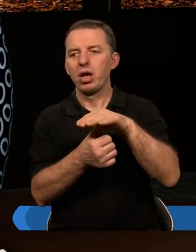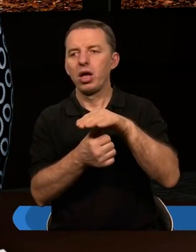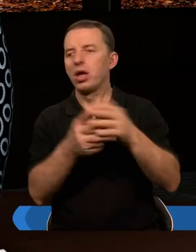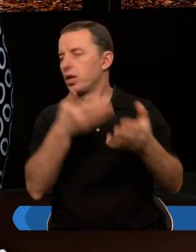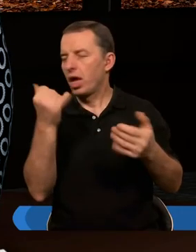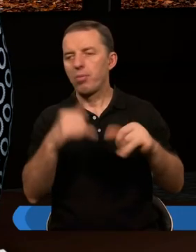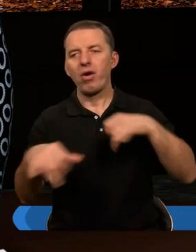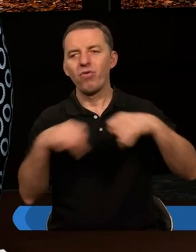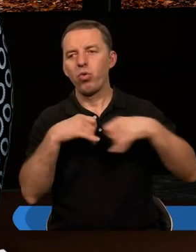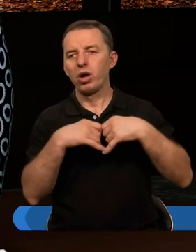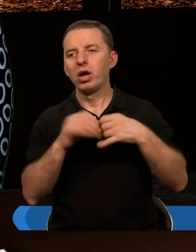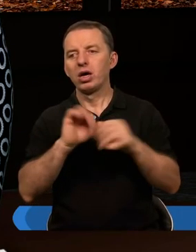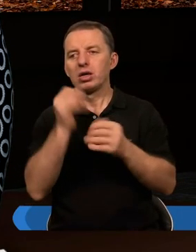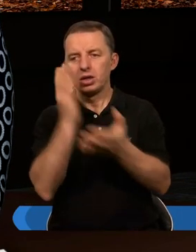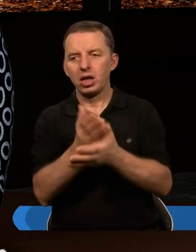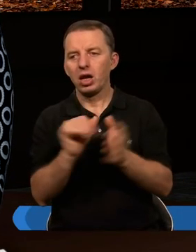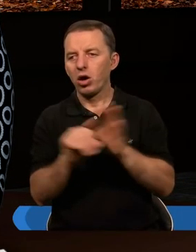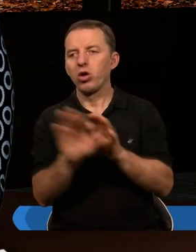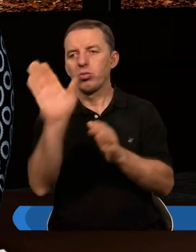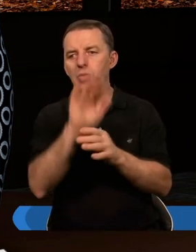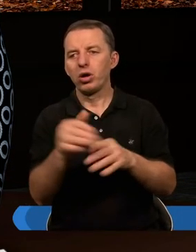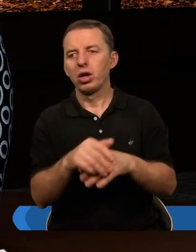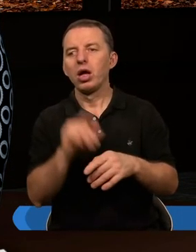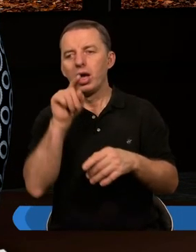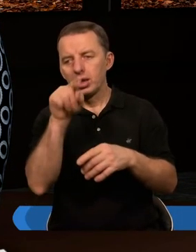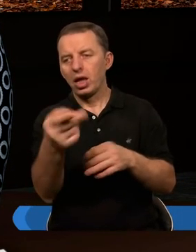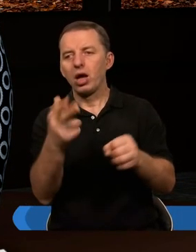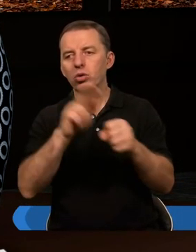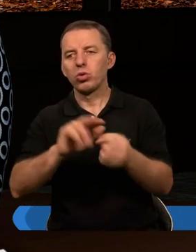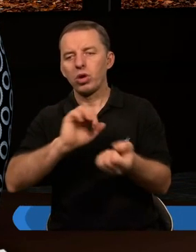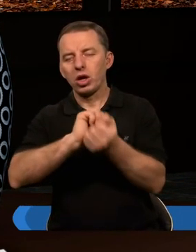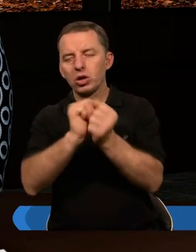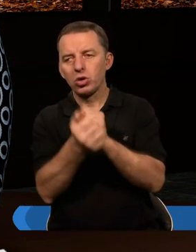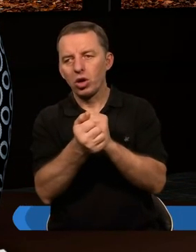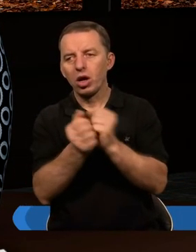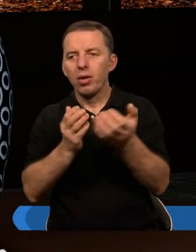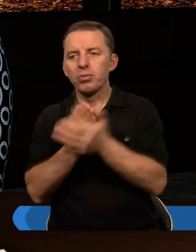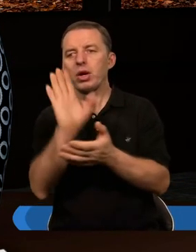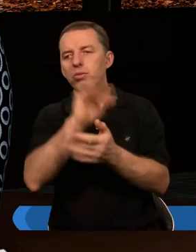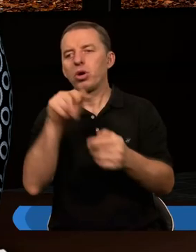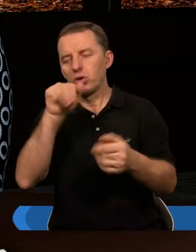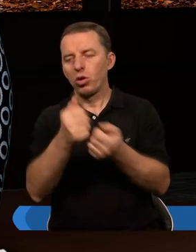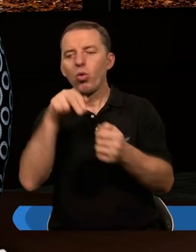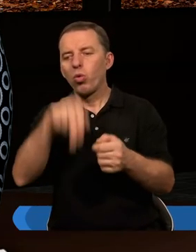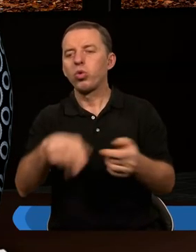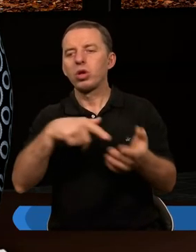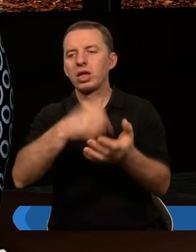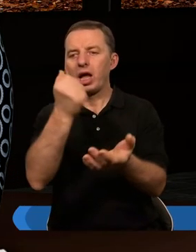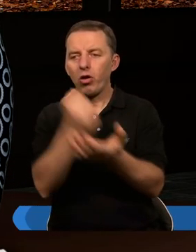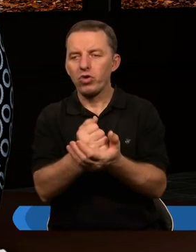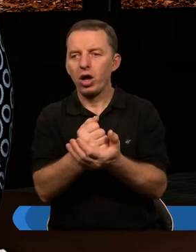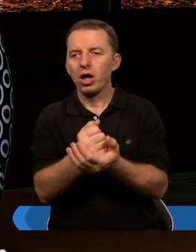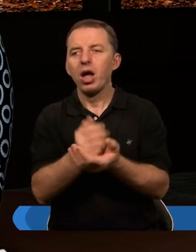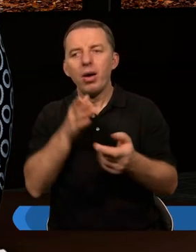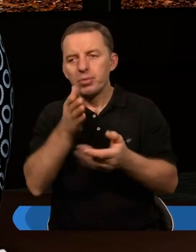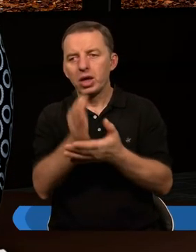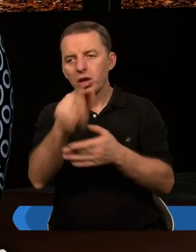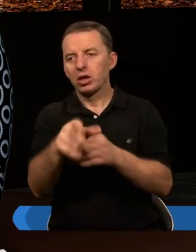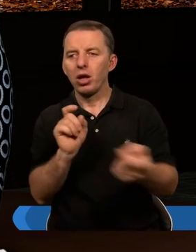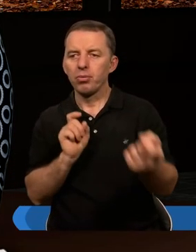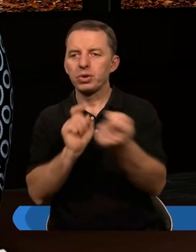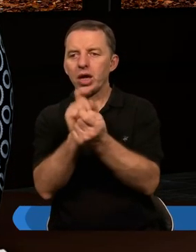bo nie ma władzy, jest tylko od Boga, a te, które są, przez Boga są ustanowione. Przez to,